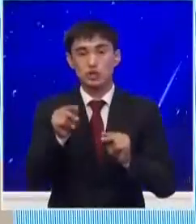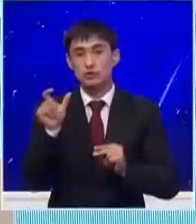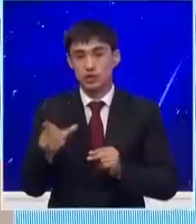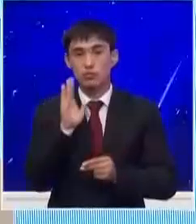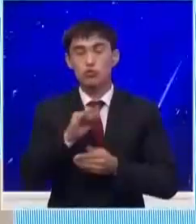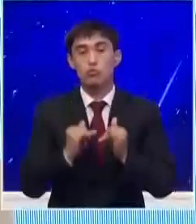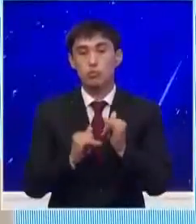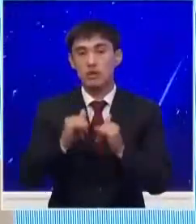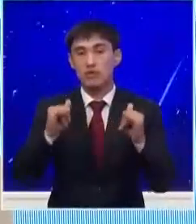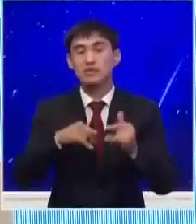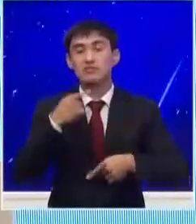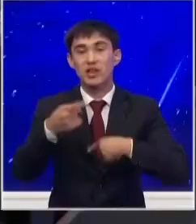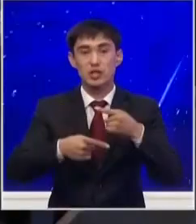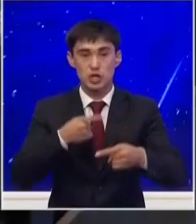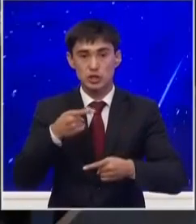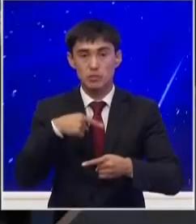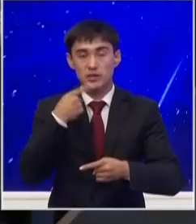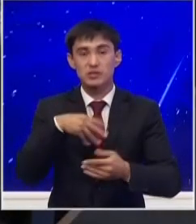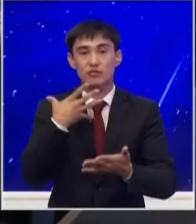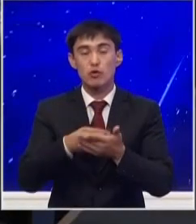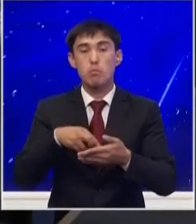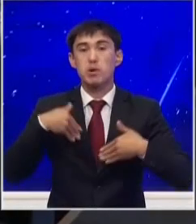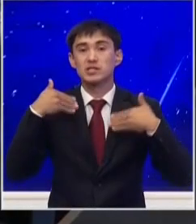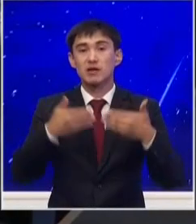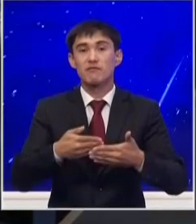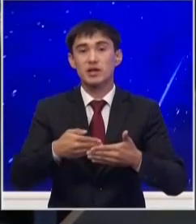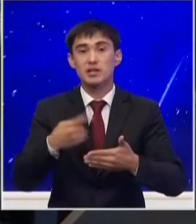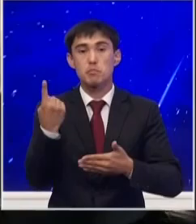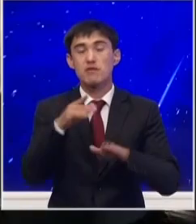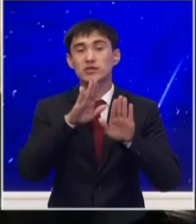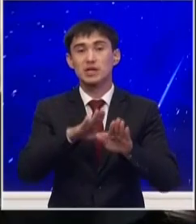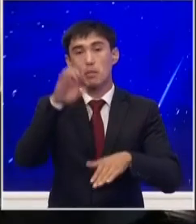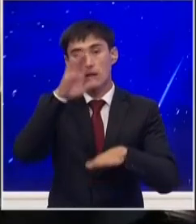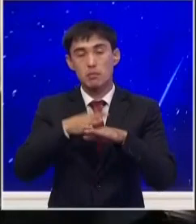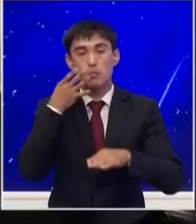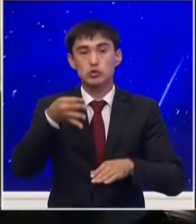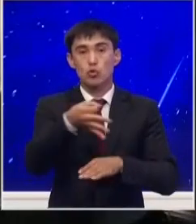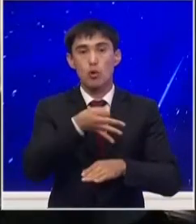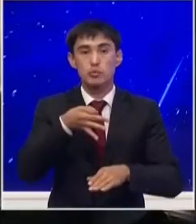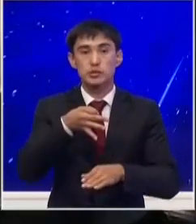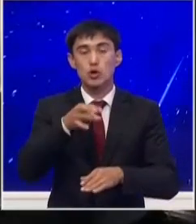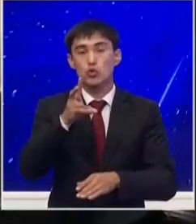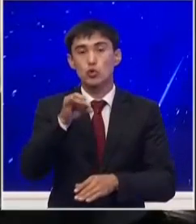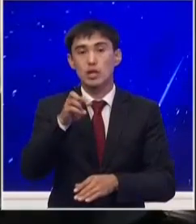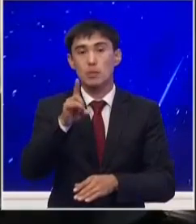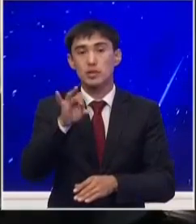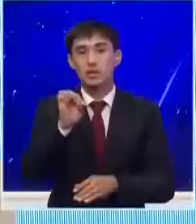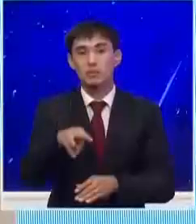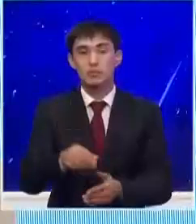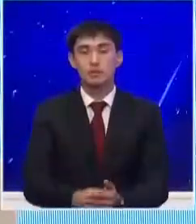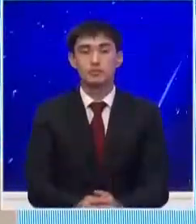будет продвигаться и в дальнейшем, отметил в своем поздравлении первый заместитель акима Алматинской области Нурлан Абдурахим.